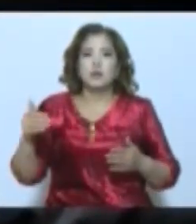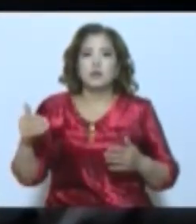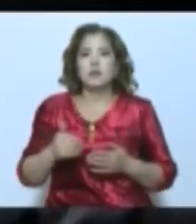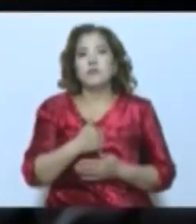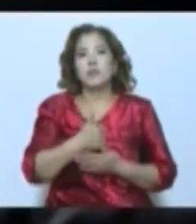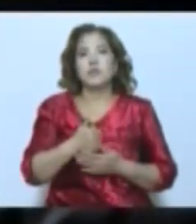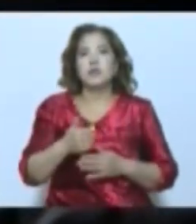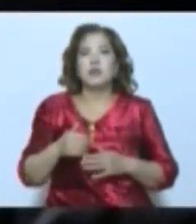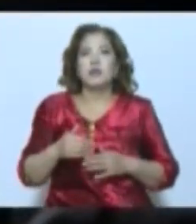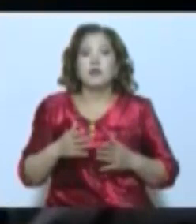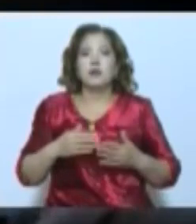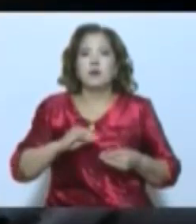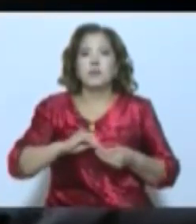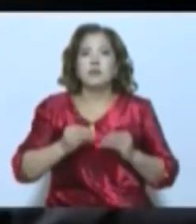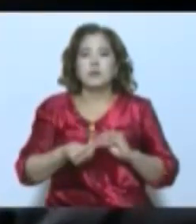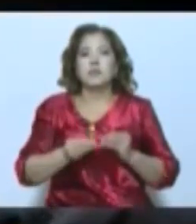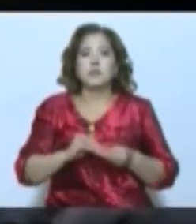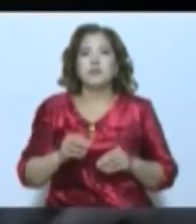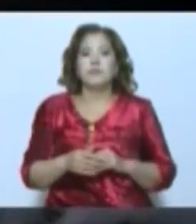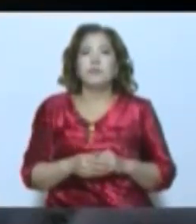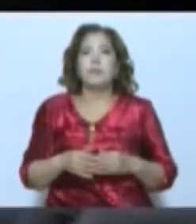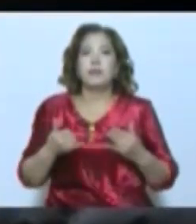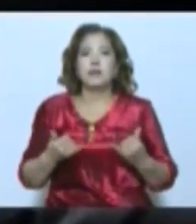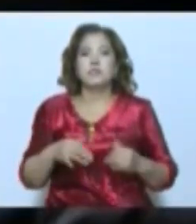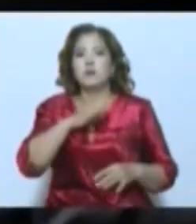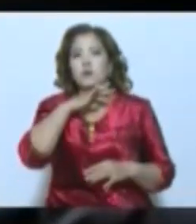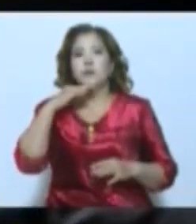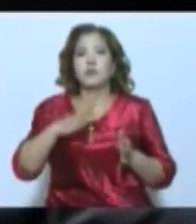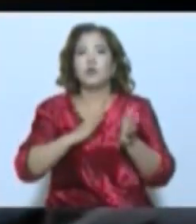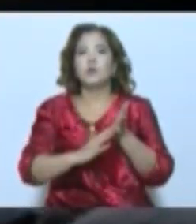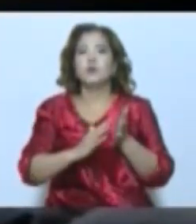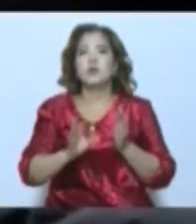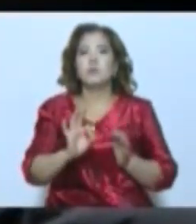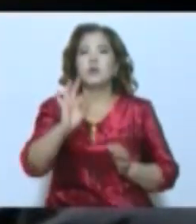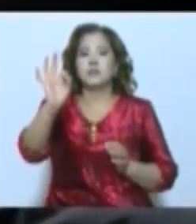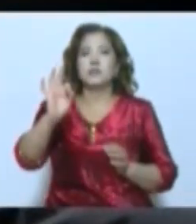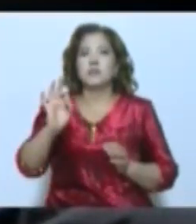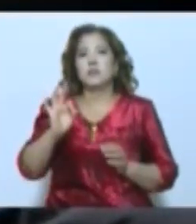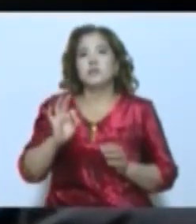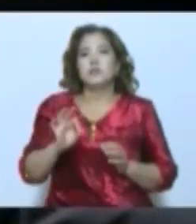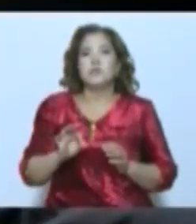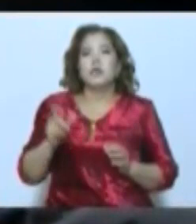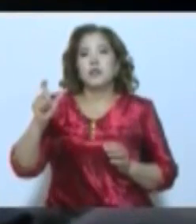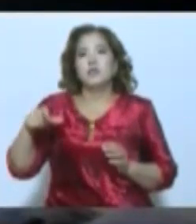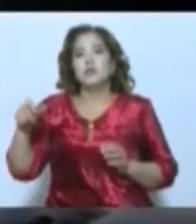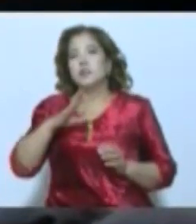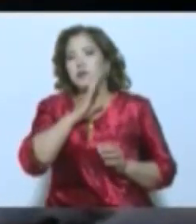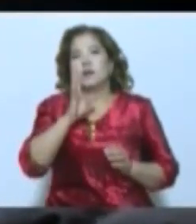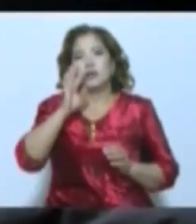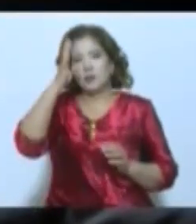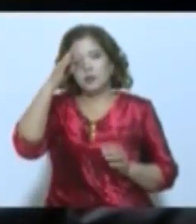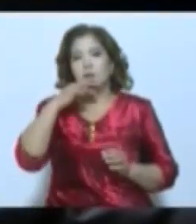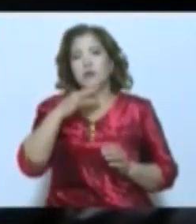мәселесі. Қазір көптеген жалпы 90% деп айтсақ та қате кетпейтін шығармыз, көп ата-аналар өздерінің